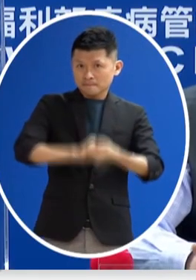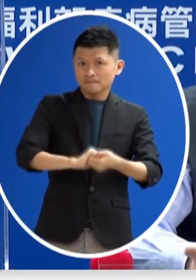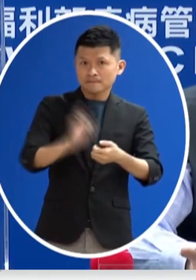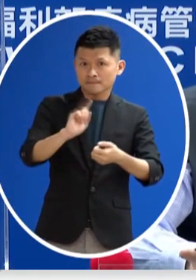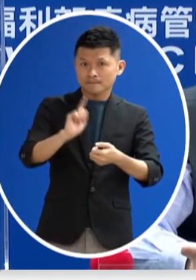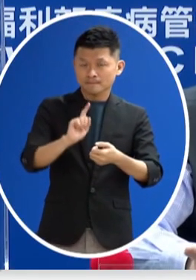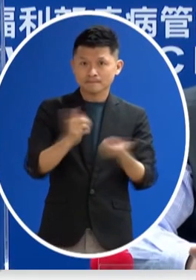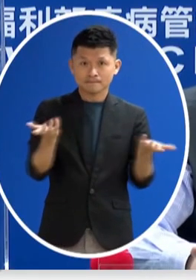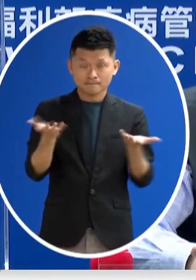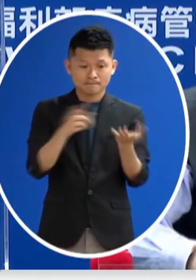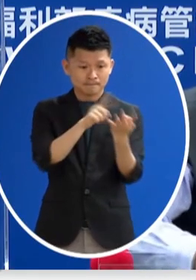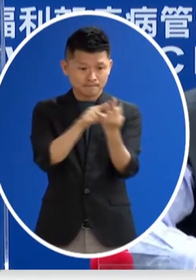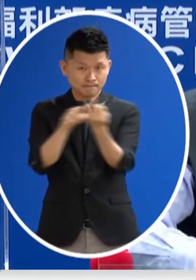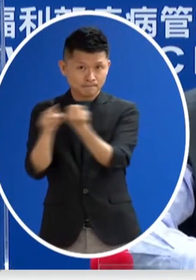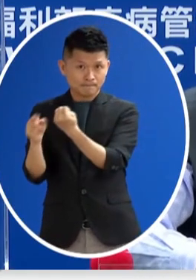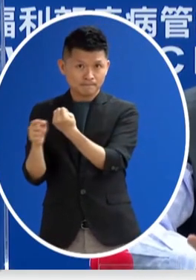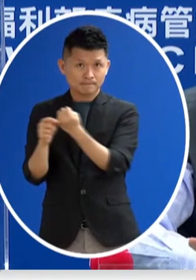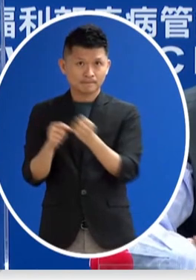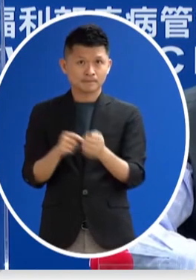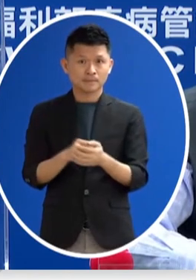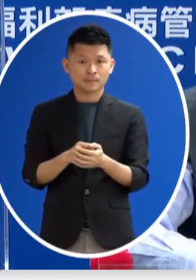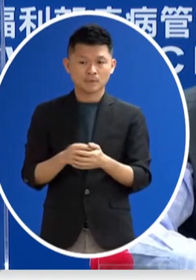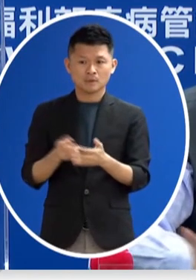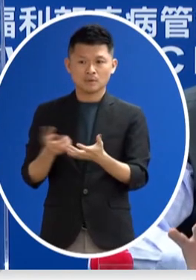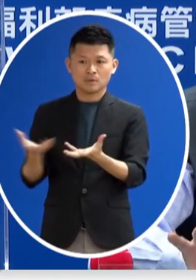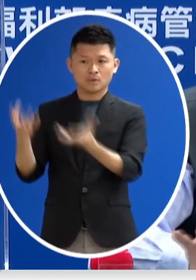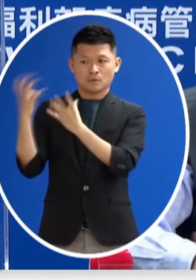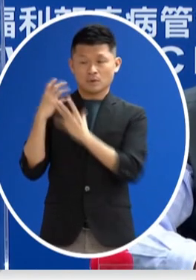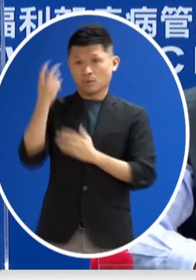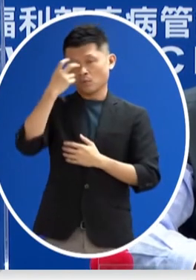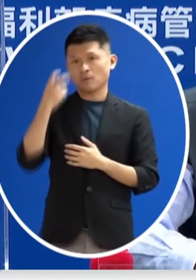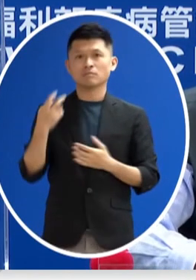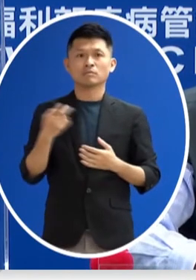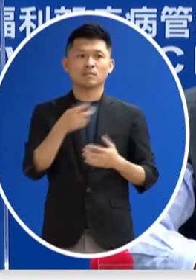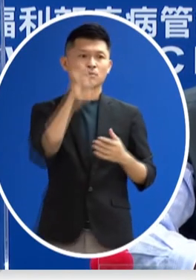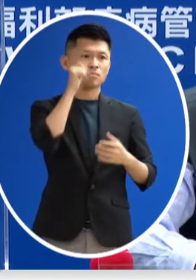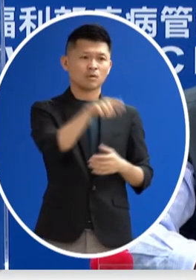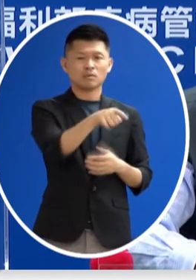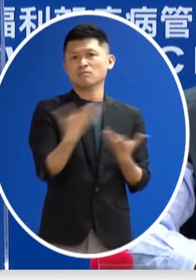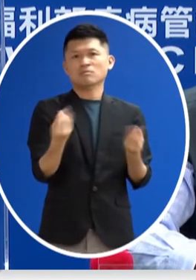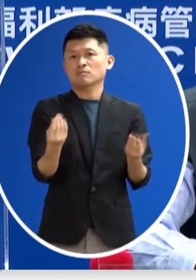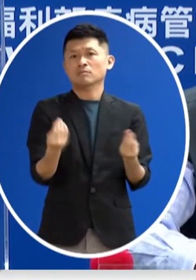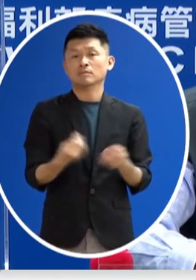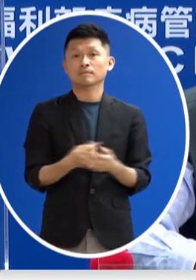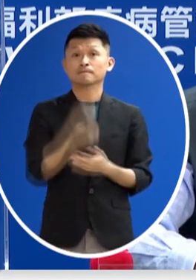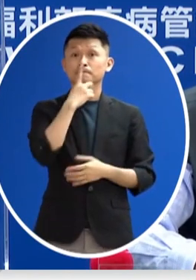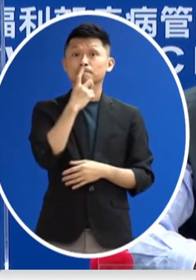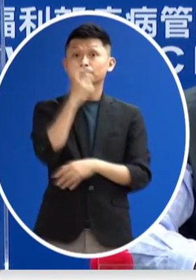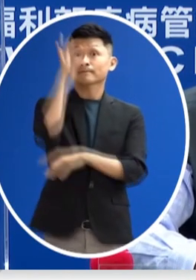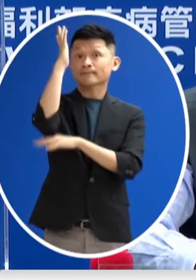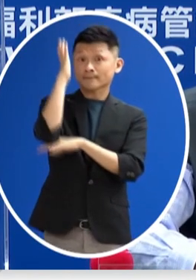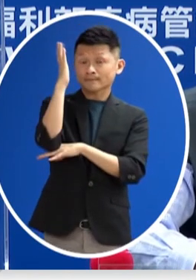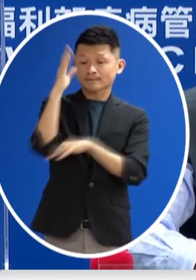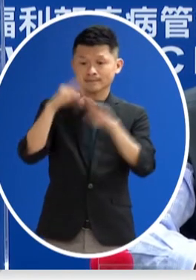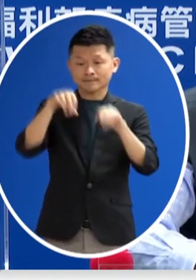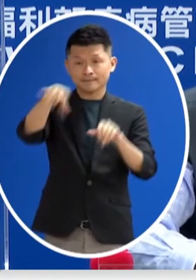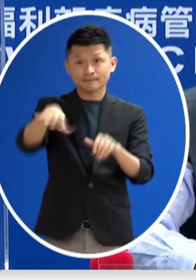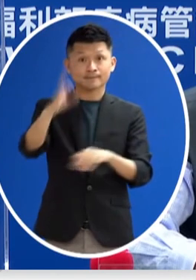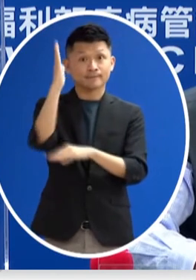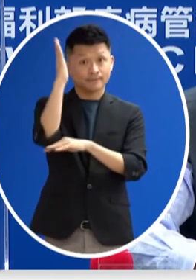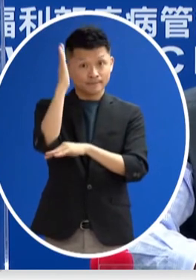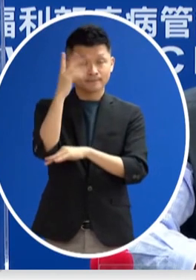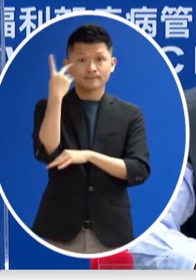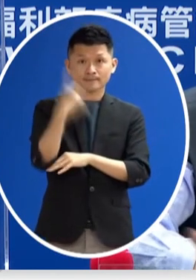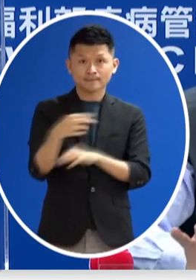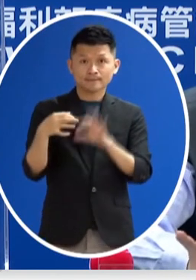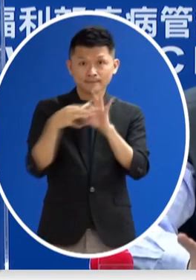情都是没有所谓的接管，苗栗也没有所谓的接管，都是中央跟地方，那还